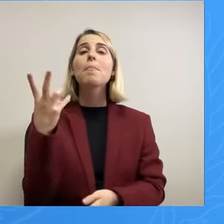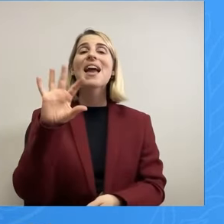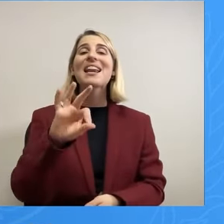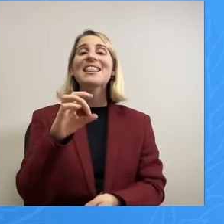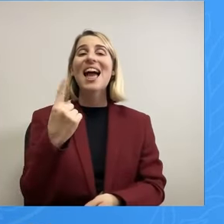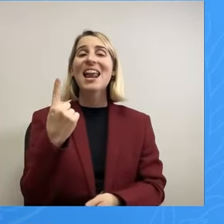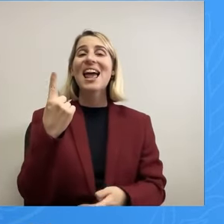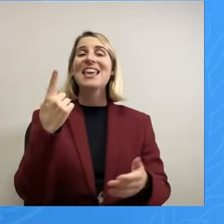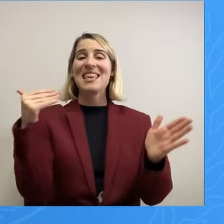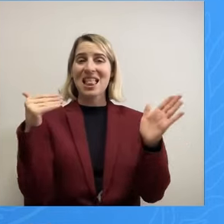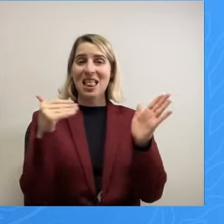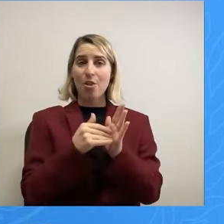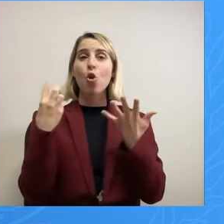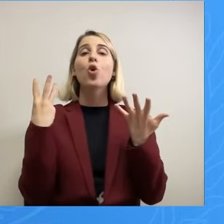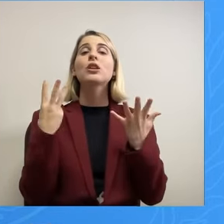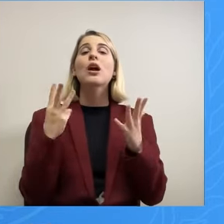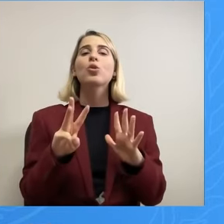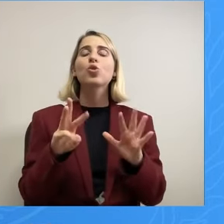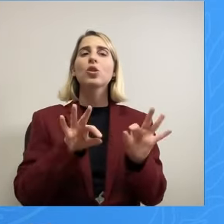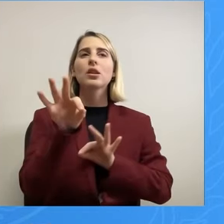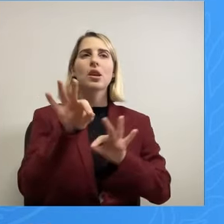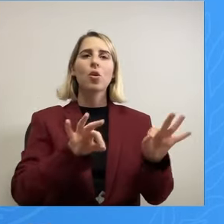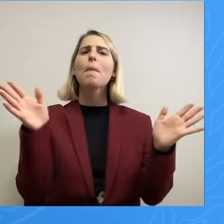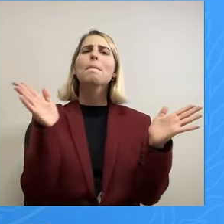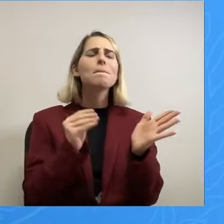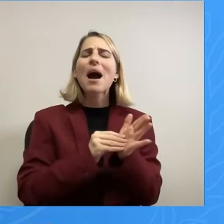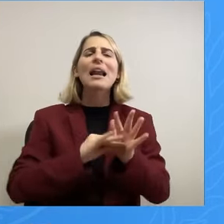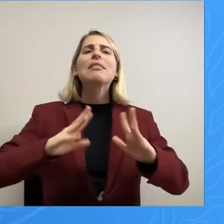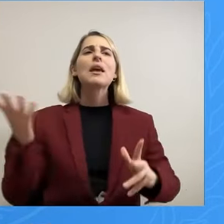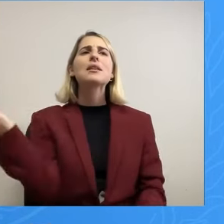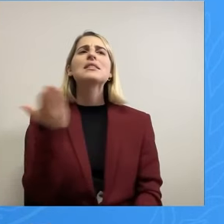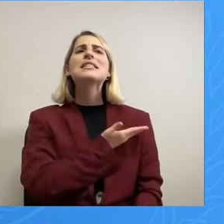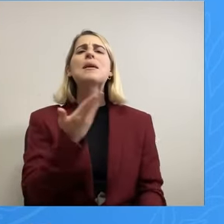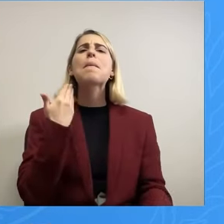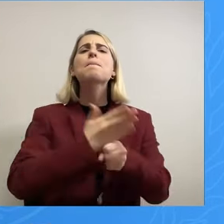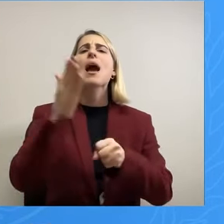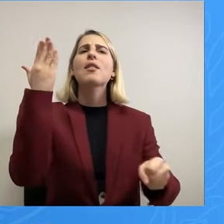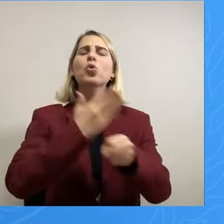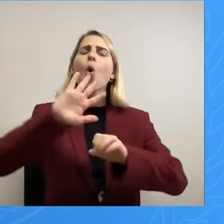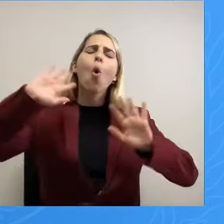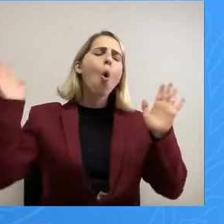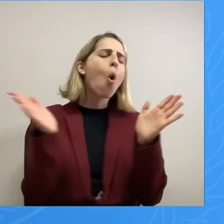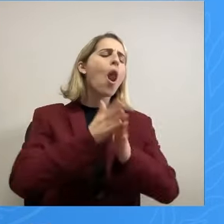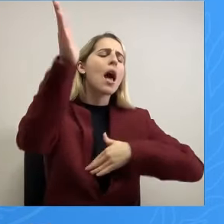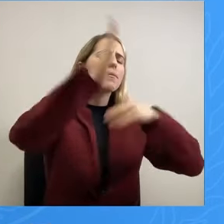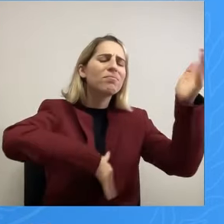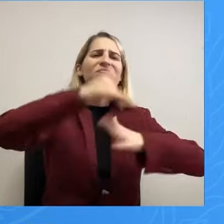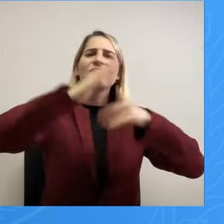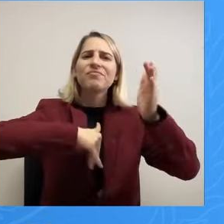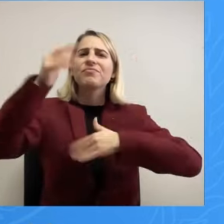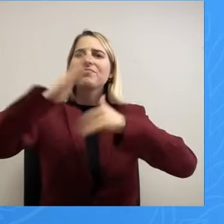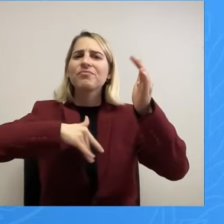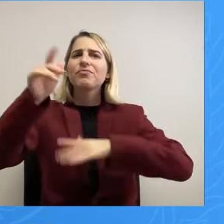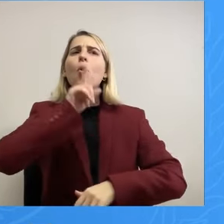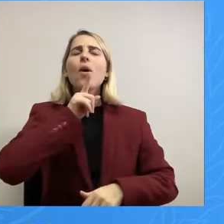51.800 τετραγωνικών. Τσιμέντο και εδώ. Τσιμέντο και η Προντέα. Τσιμέντο και ο Σουλής. Τσιμέντο και η ΡΕΤ στην Ακαδημία